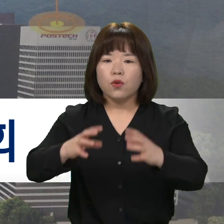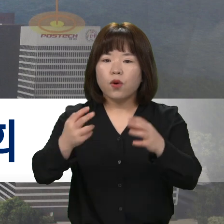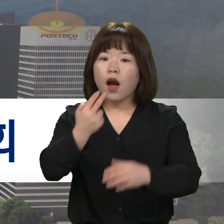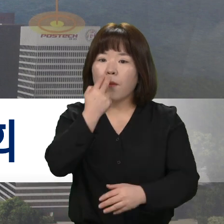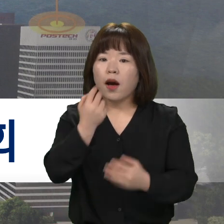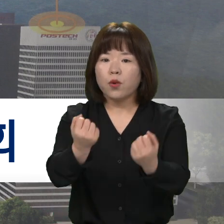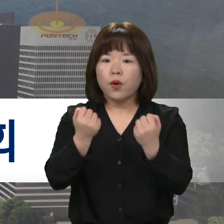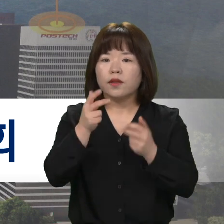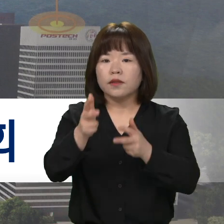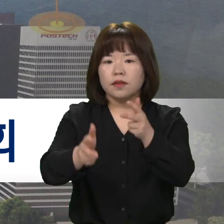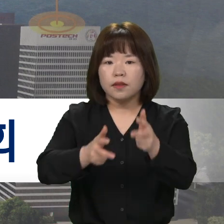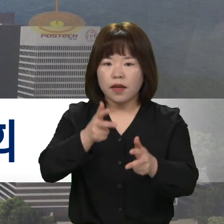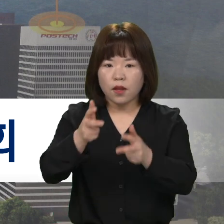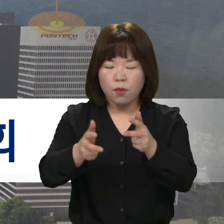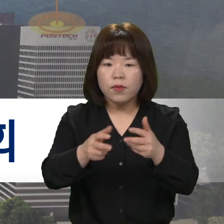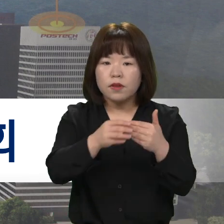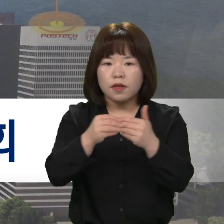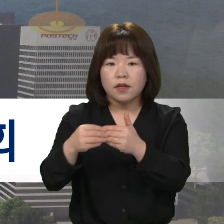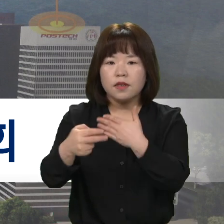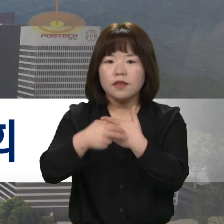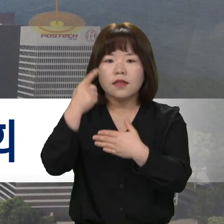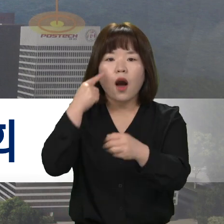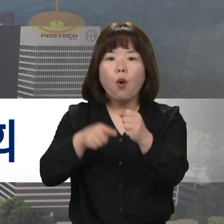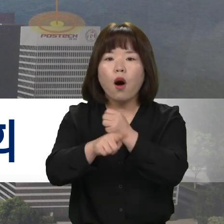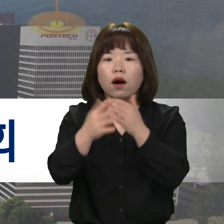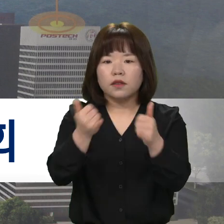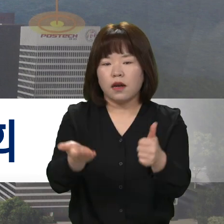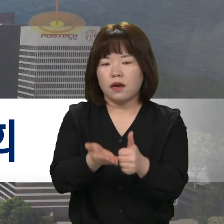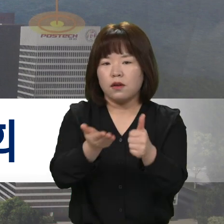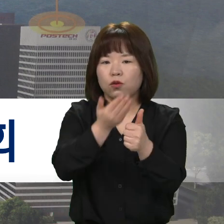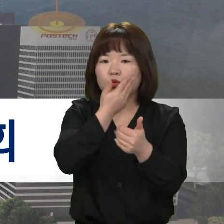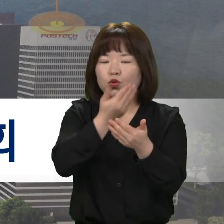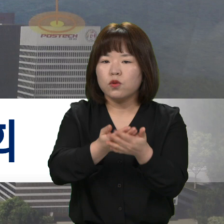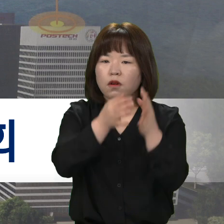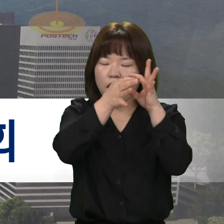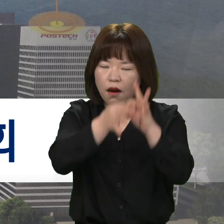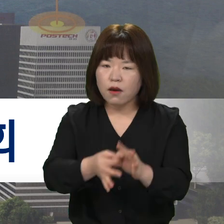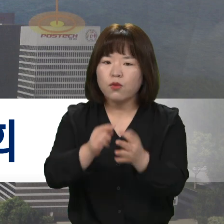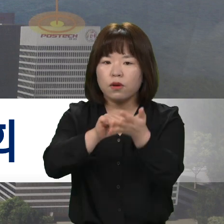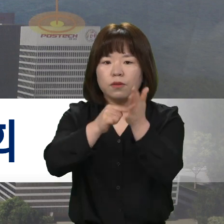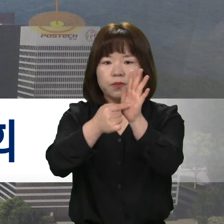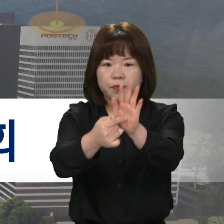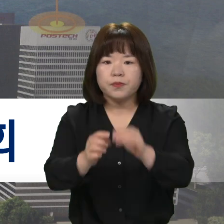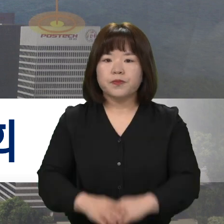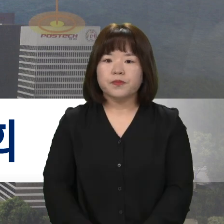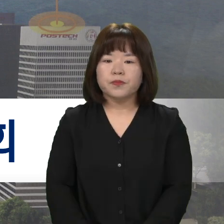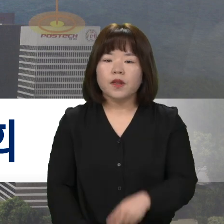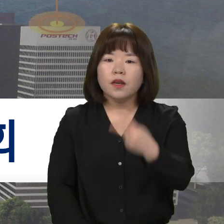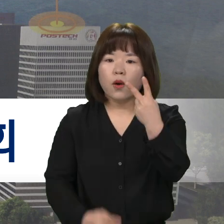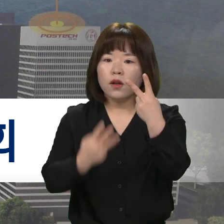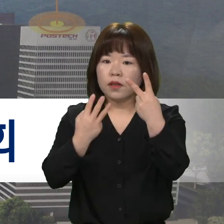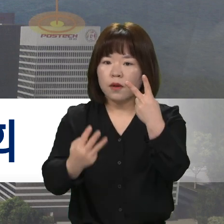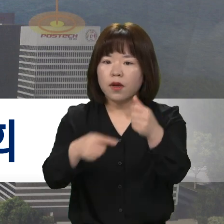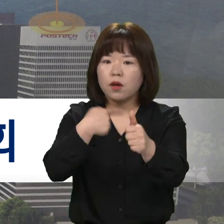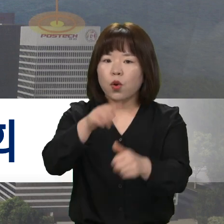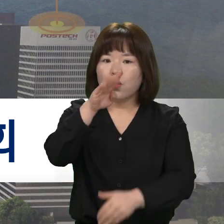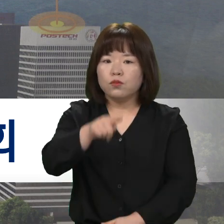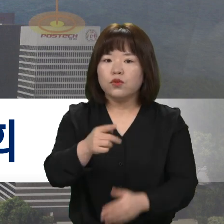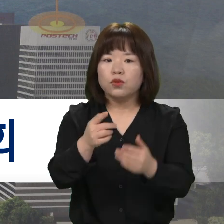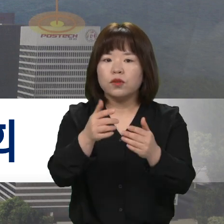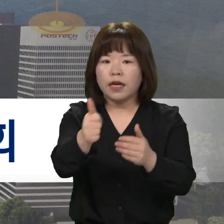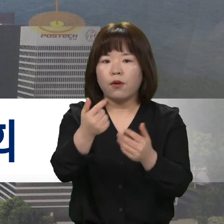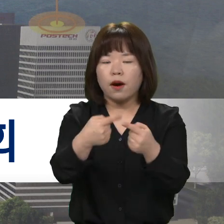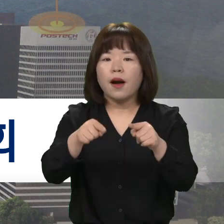포항시는 국가 바이오헬스 산업을 견인할 의사과학자 양성의 중요성을 꾸준히 강조하고 있습니다 지난 3일에는 교육부